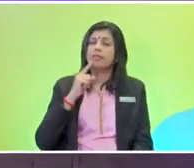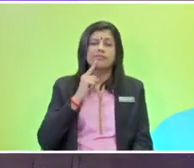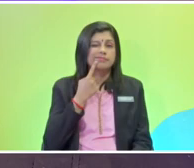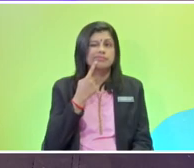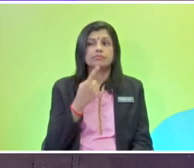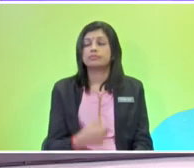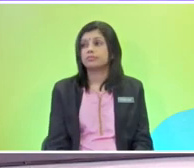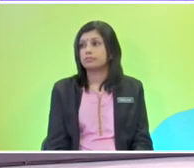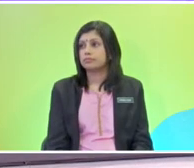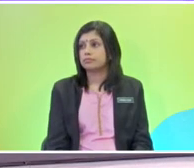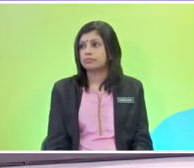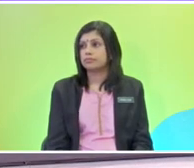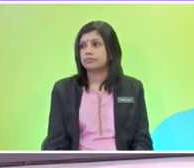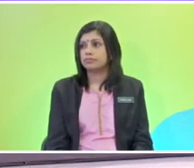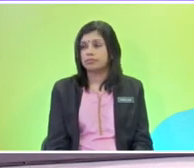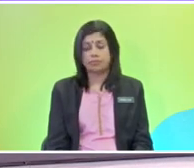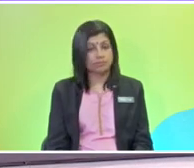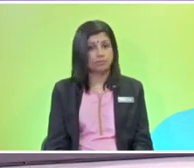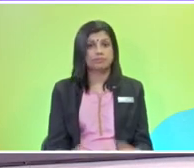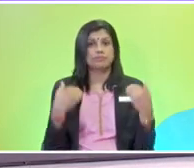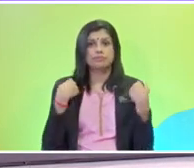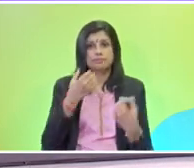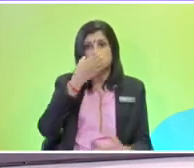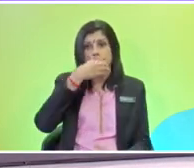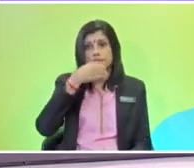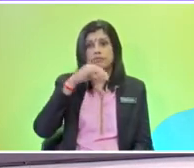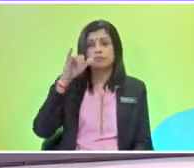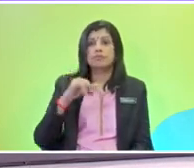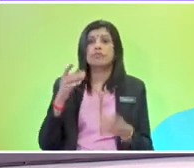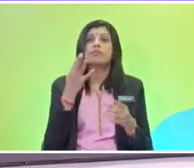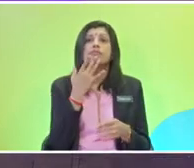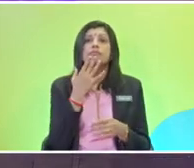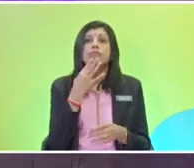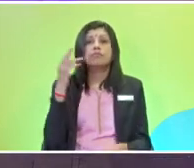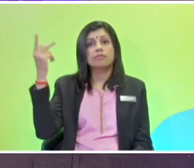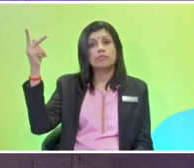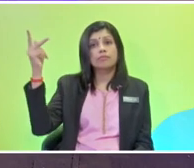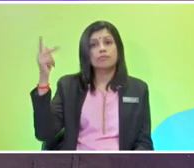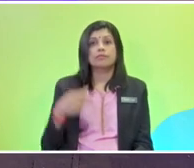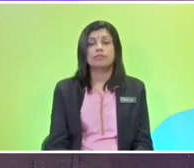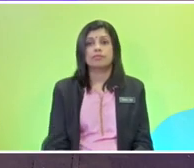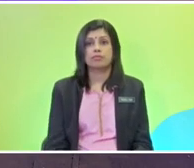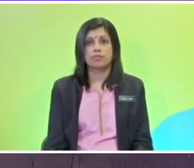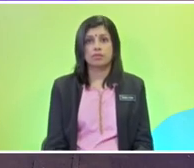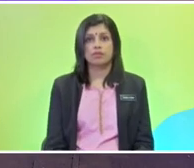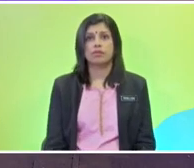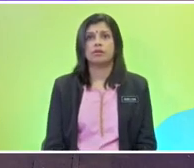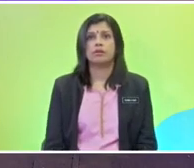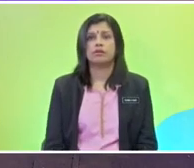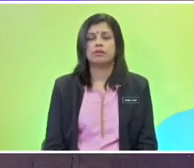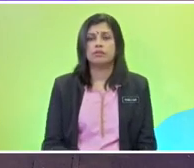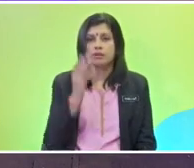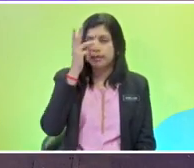Ya, tapi ada juga apple yang sekarang kita jumpa warna kuning. Ada juga, cikgu. Ada warna kuning. Cantik